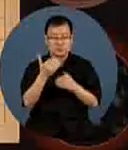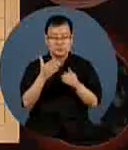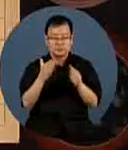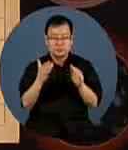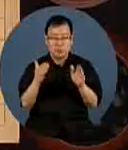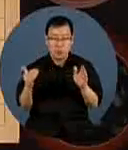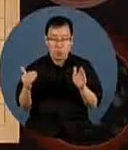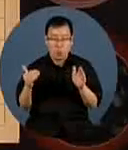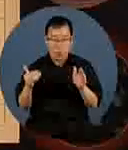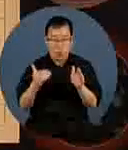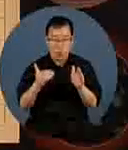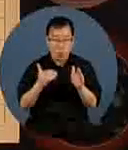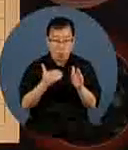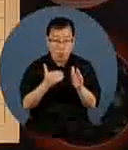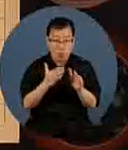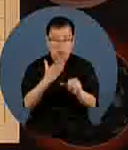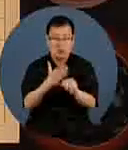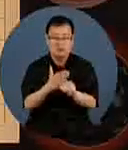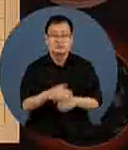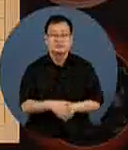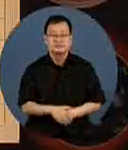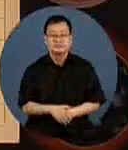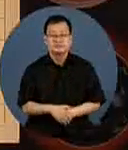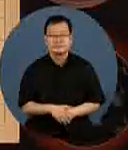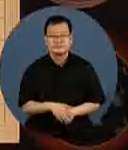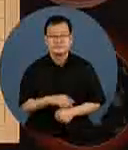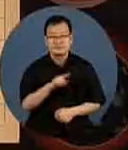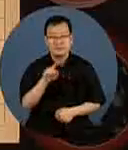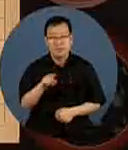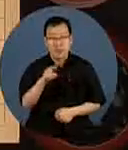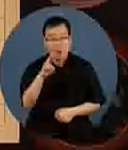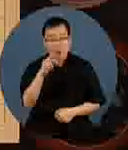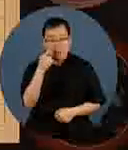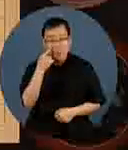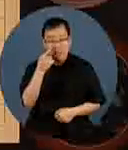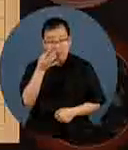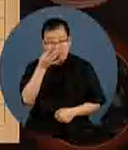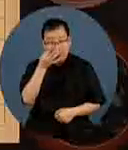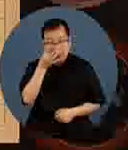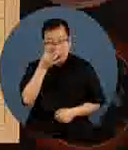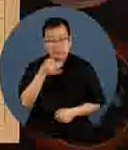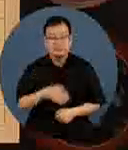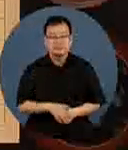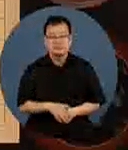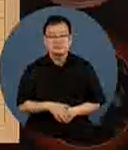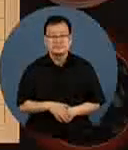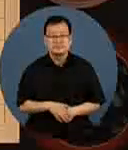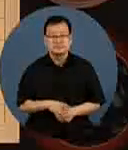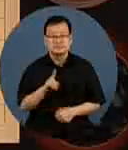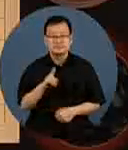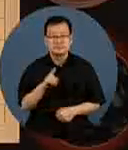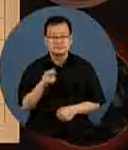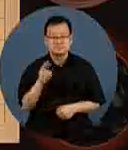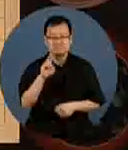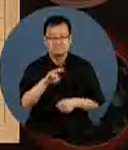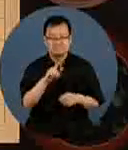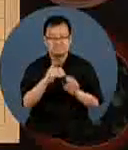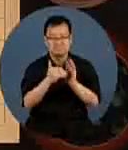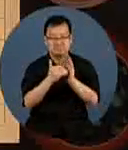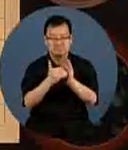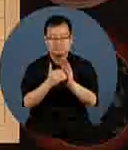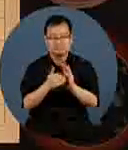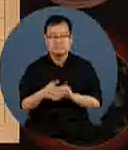그렇지. 있습니다. 네. 지금 들여다보면서 그쪽 입구자라 나와 끊는 걸 이연에 방지합니다. 좋은 수 같습니다.